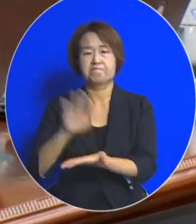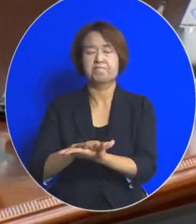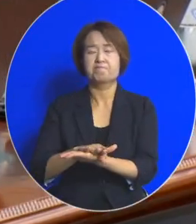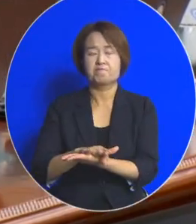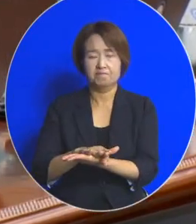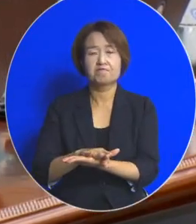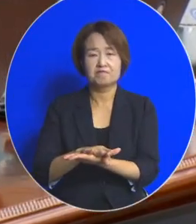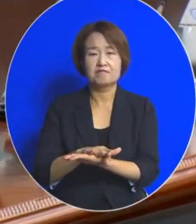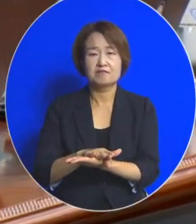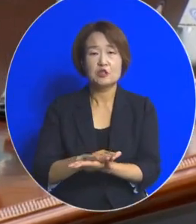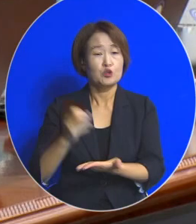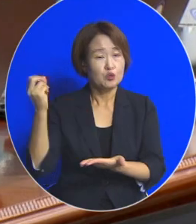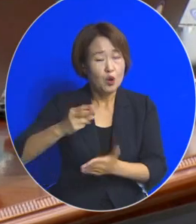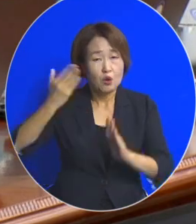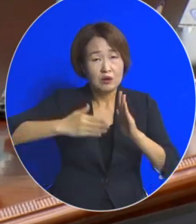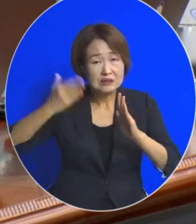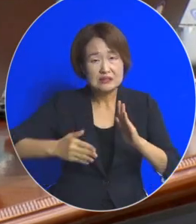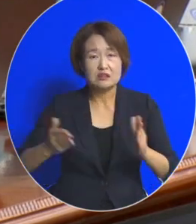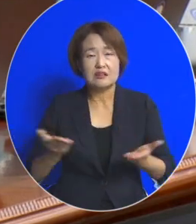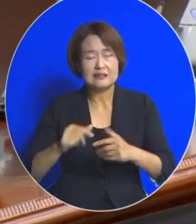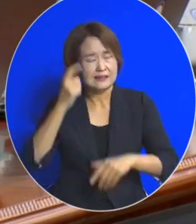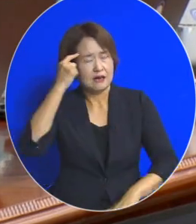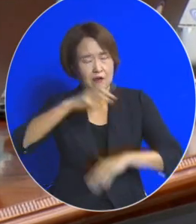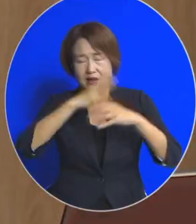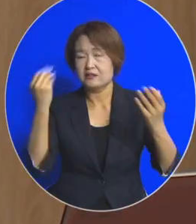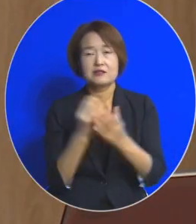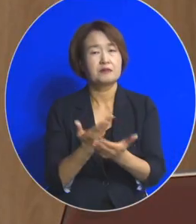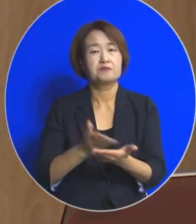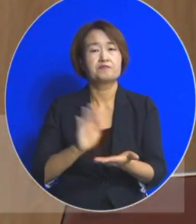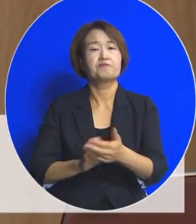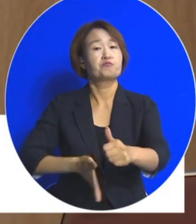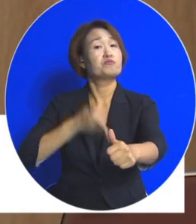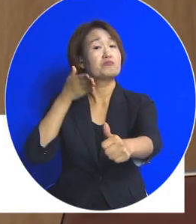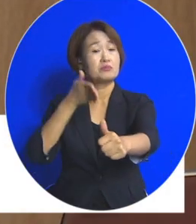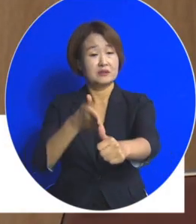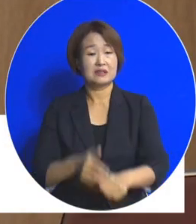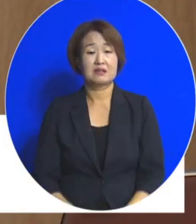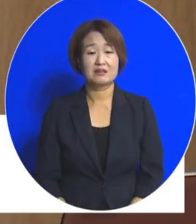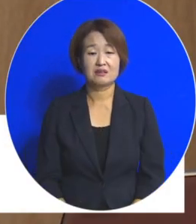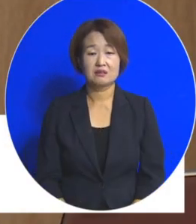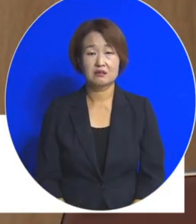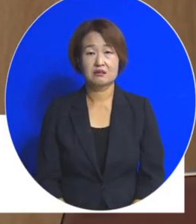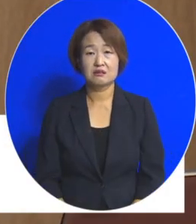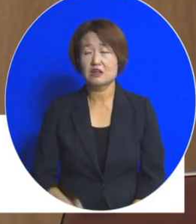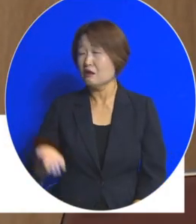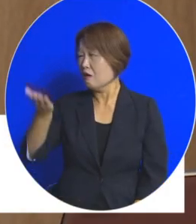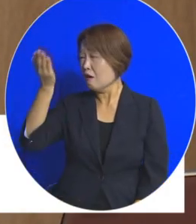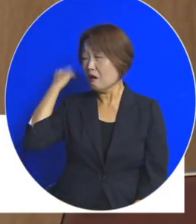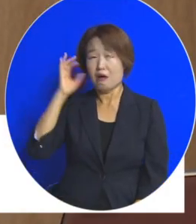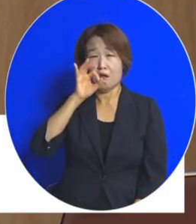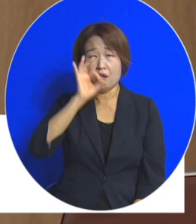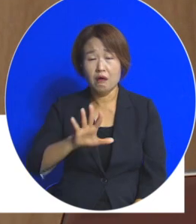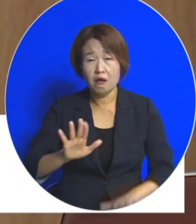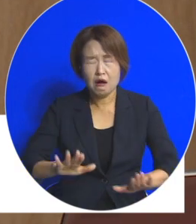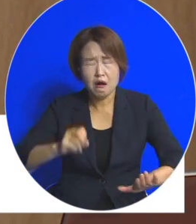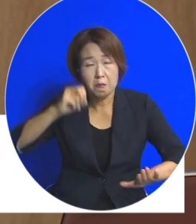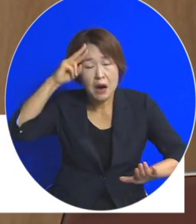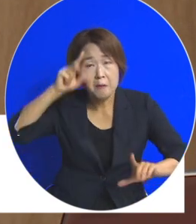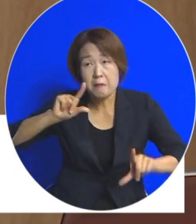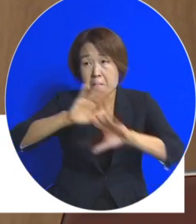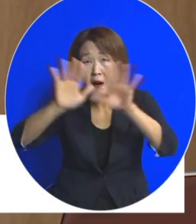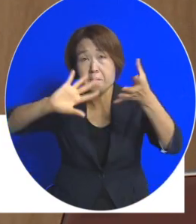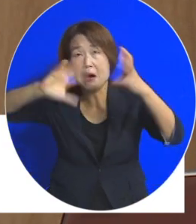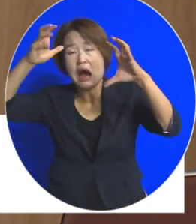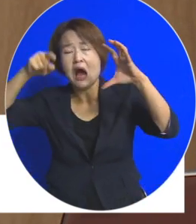다른 공직사회 인식의 변화를 주문했습니다 전례없는 이상 이후에 지금까지